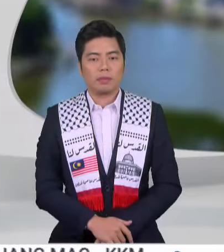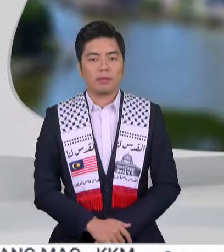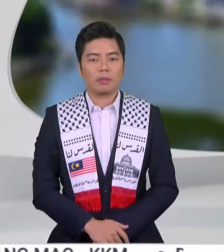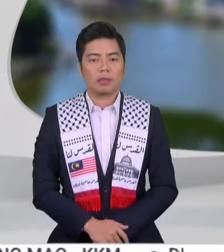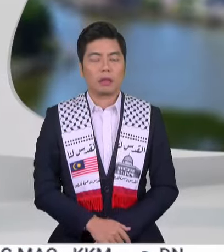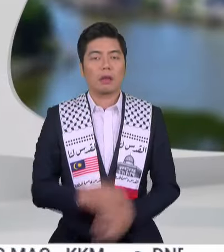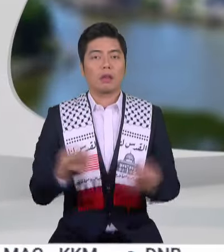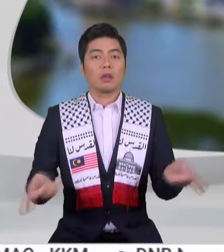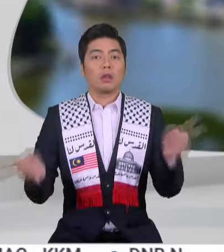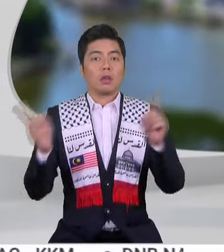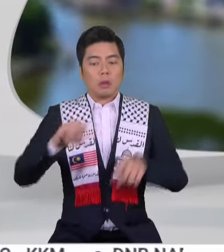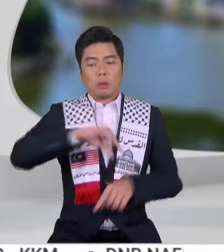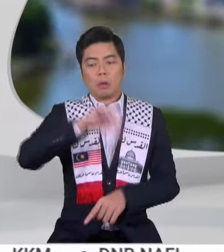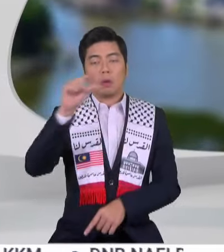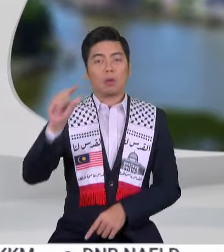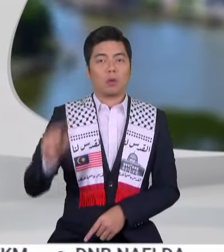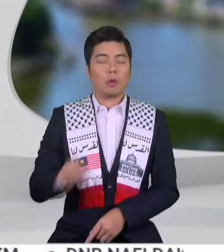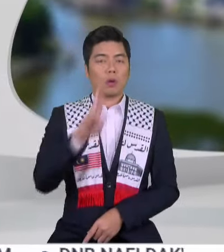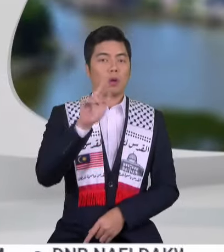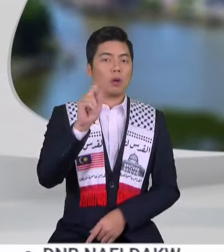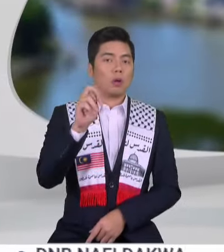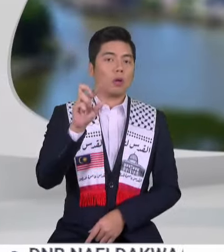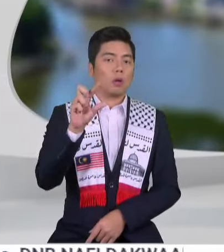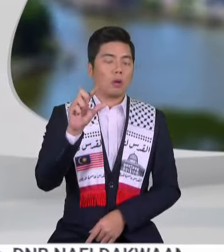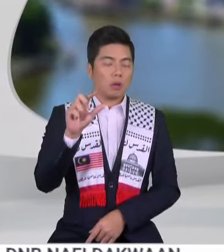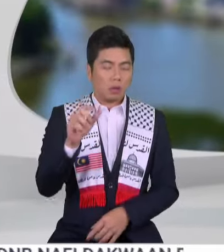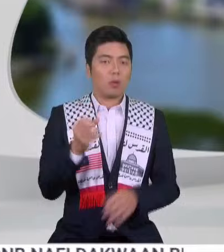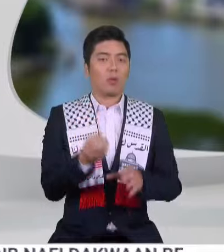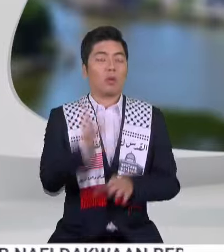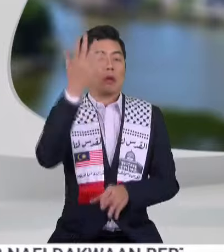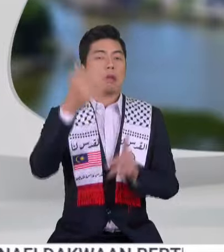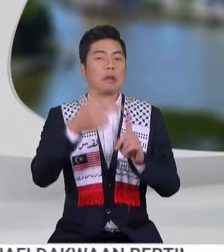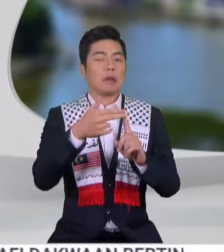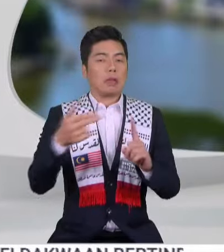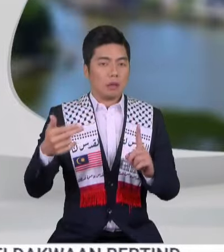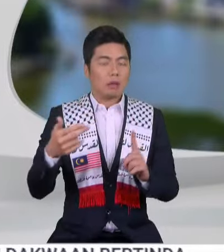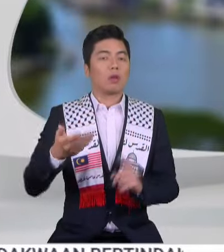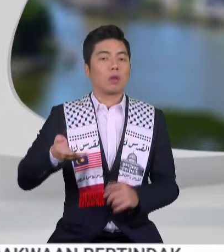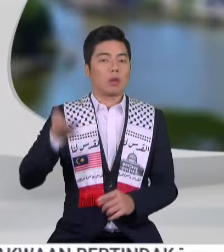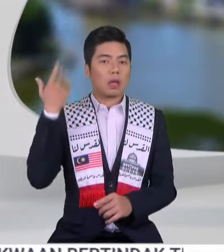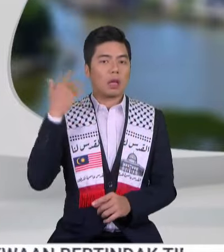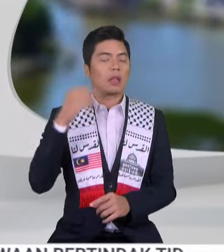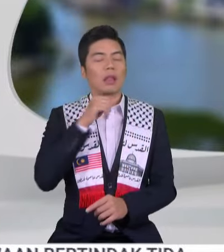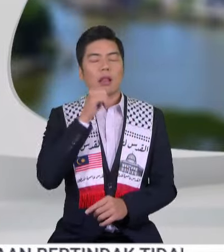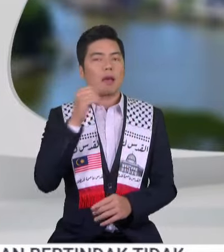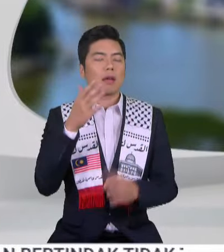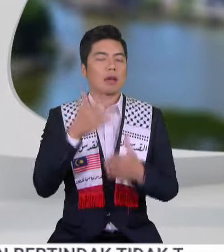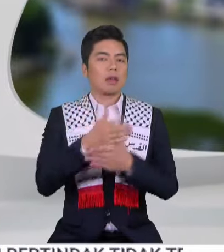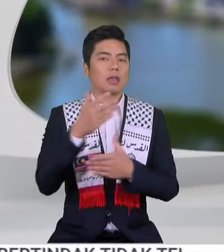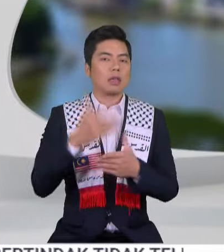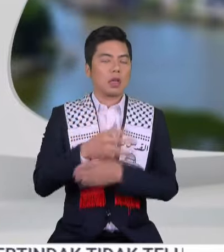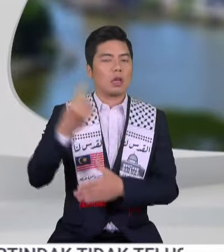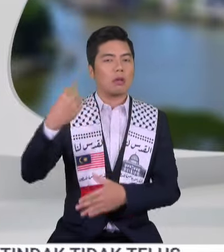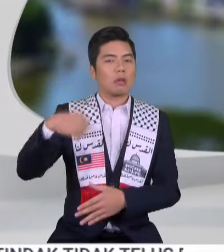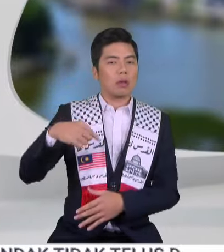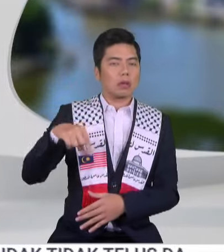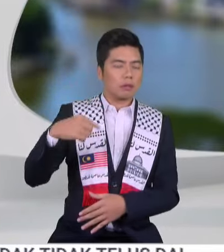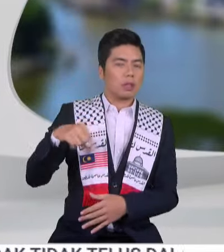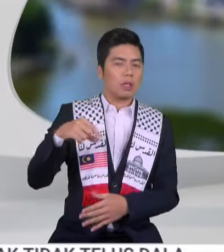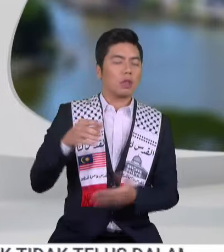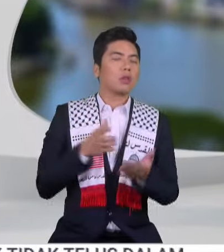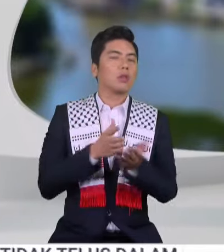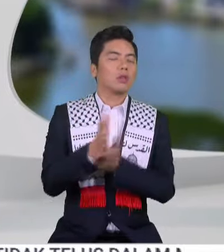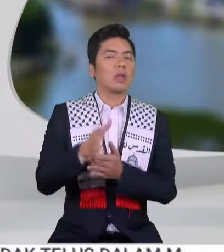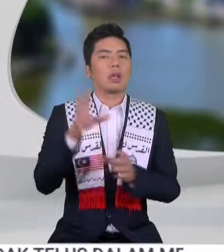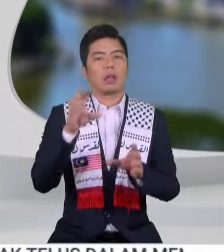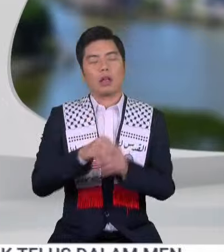Baik, kejadian letusan gunung berapi ruang di Sulawesi Utara Indonesia pada Rabu lepas tidak menjejaskan kualiti udara permukaan secara langsung